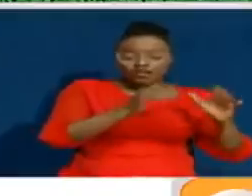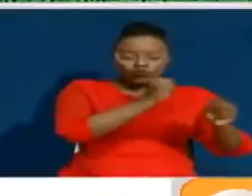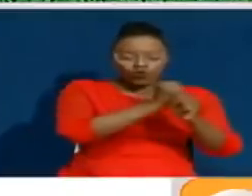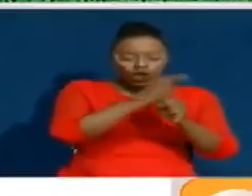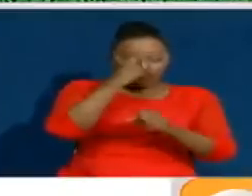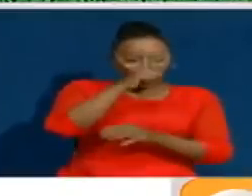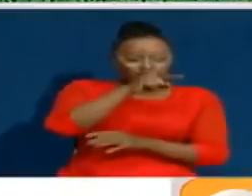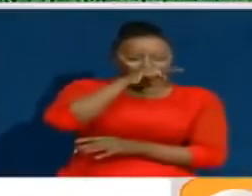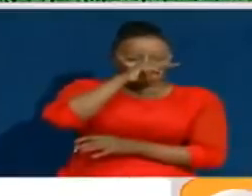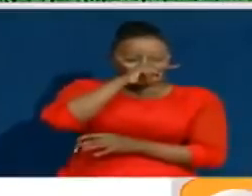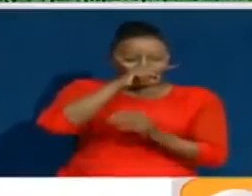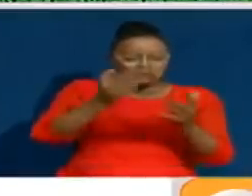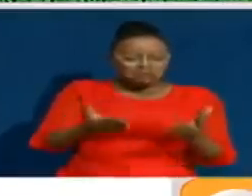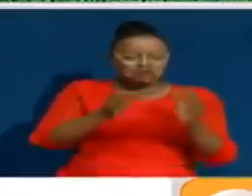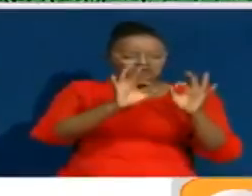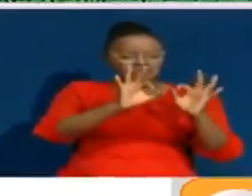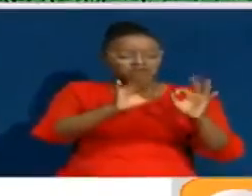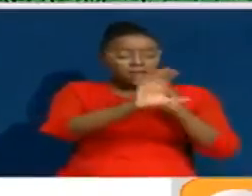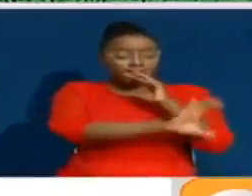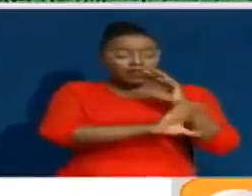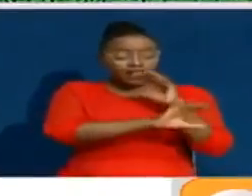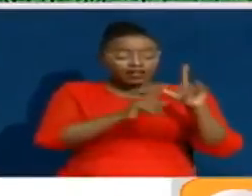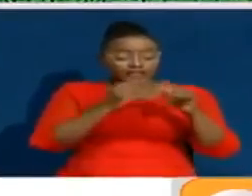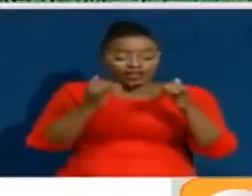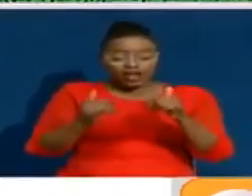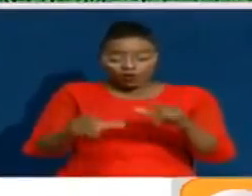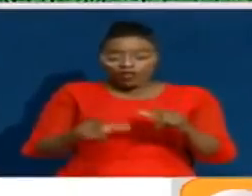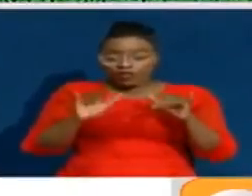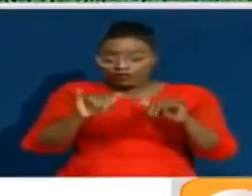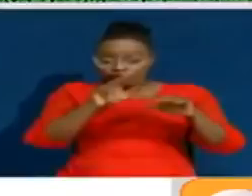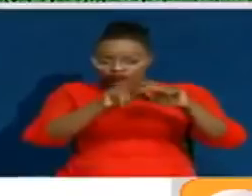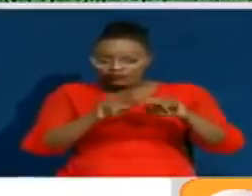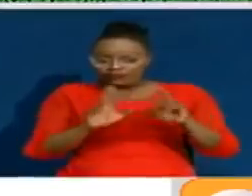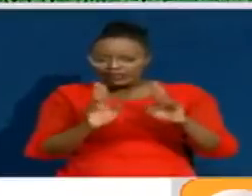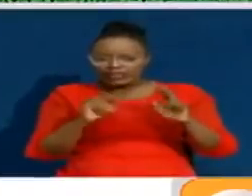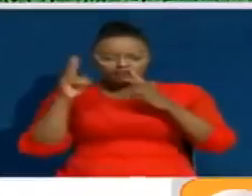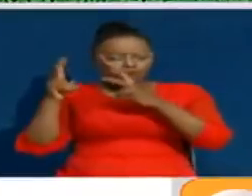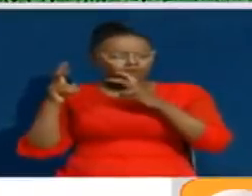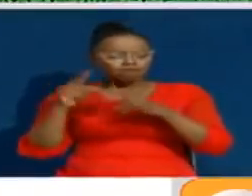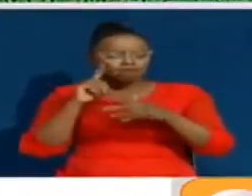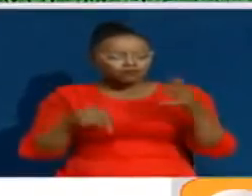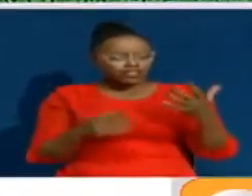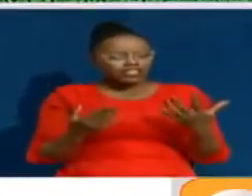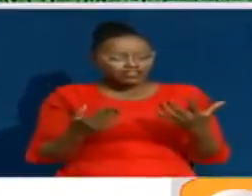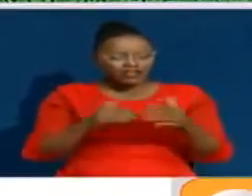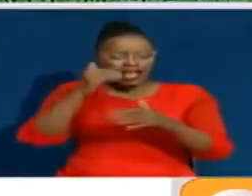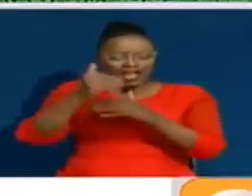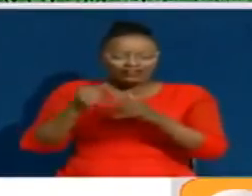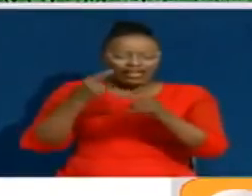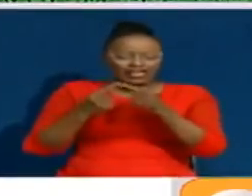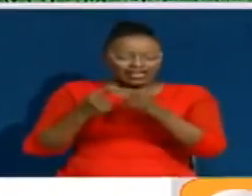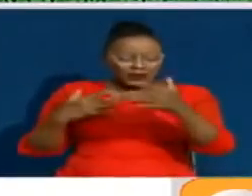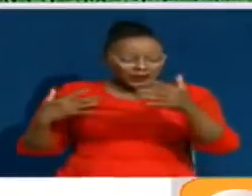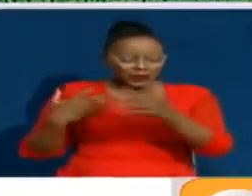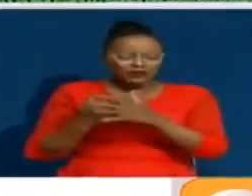tuliwafanyia kazi wazungu na kuboresha nchi zao. Sasa nikakaa vizuri kumsikiza. Akasema na hata leo baada ya miaka mingi